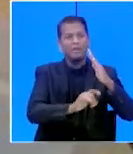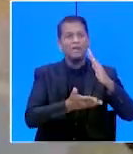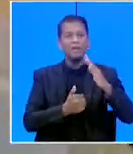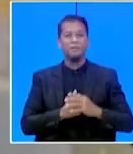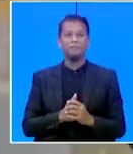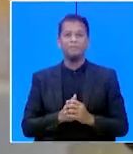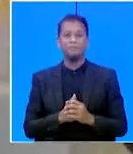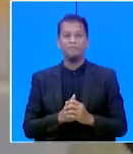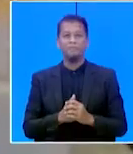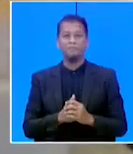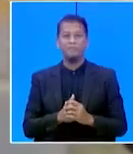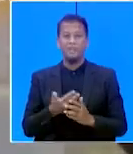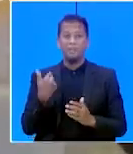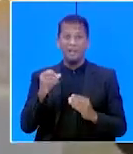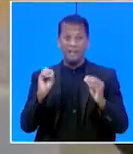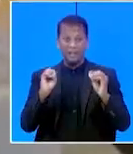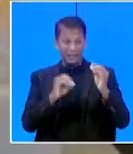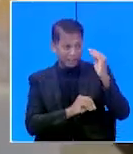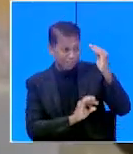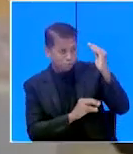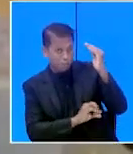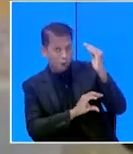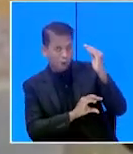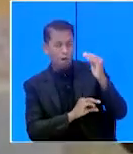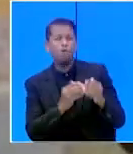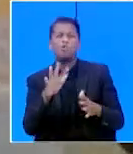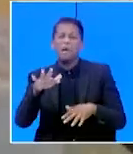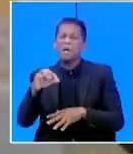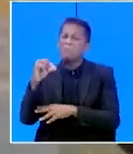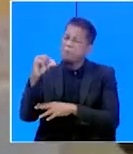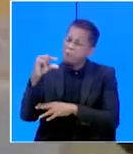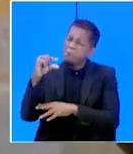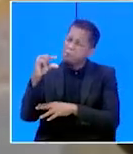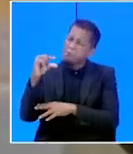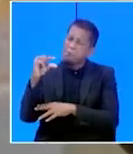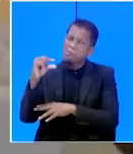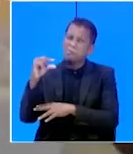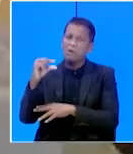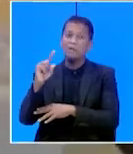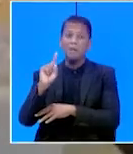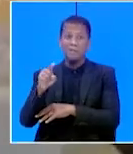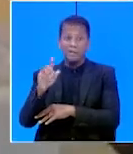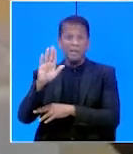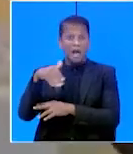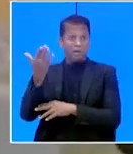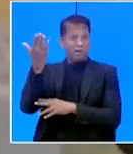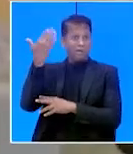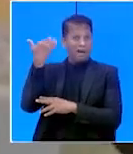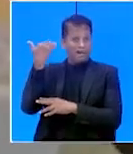ini. Tebal. Tebal ya, Pak ya? Kalau dibandingin tahun lalu, lagi pada tahun